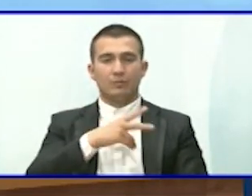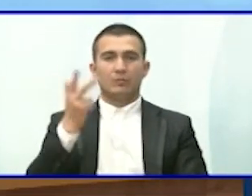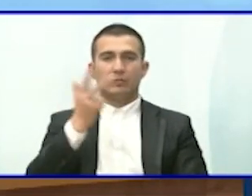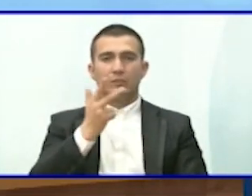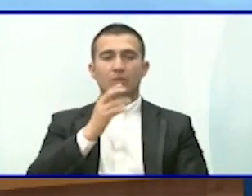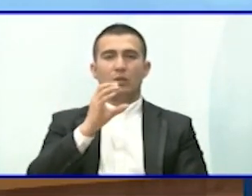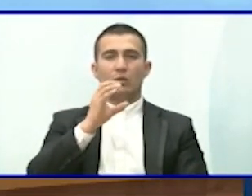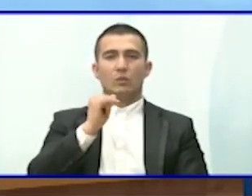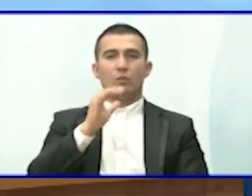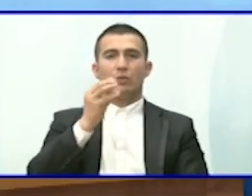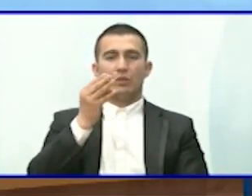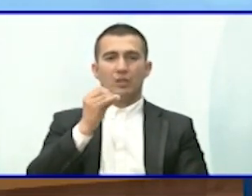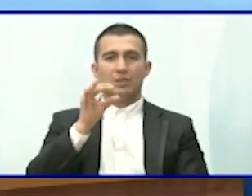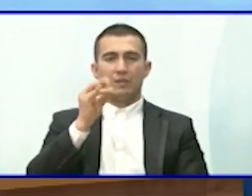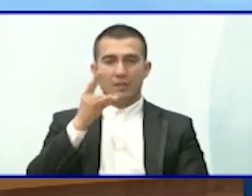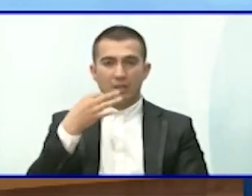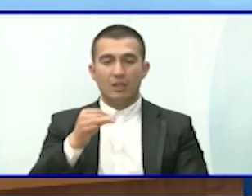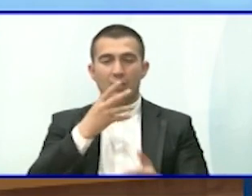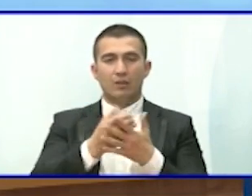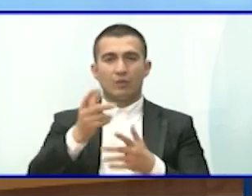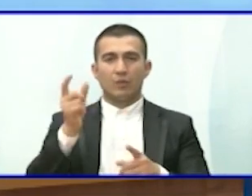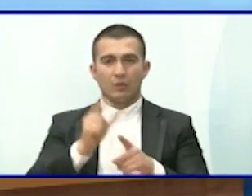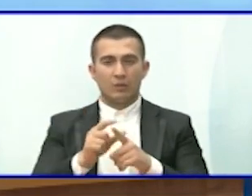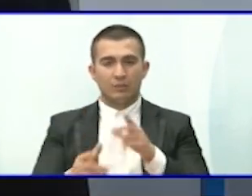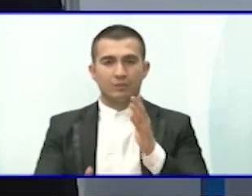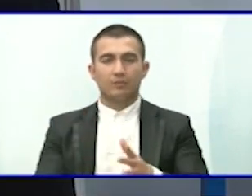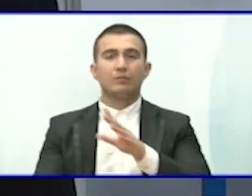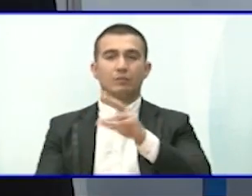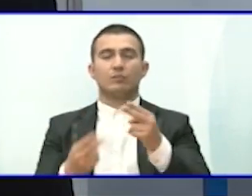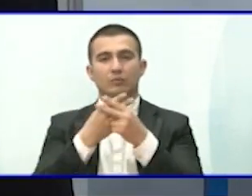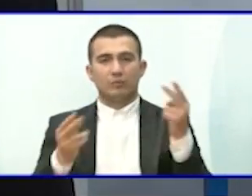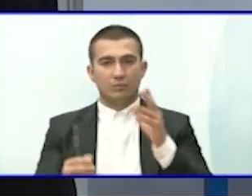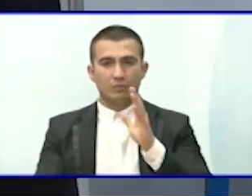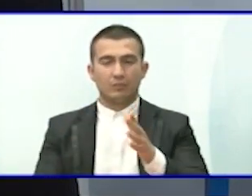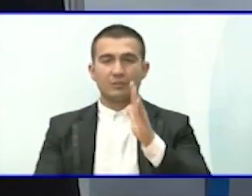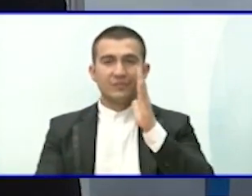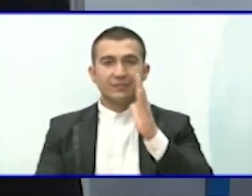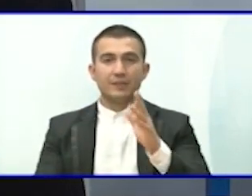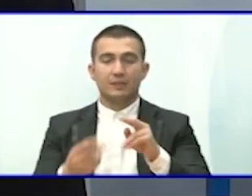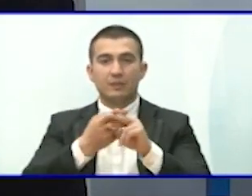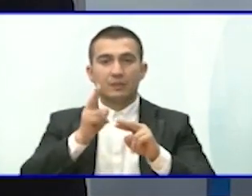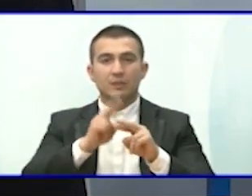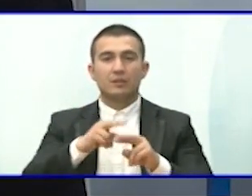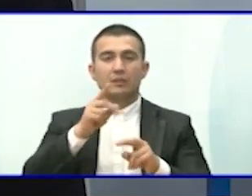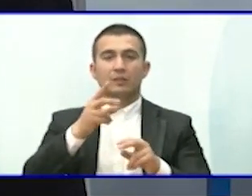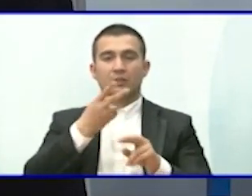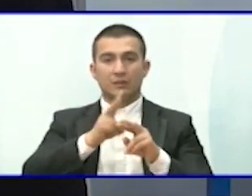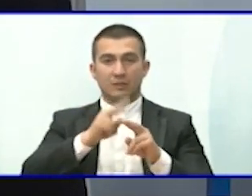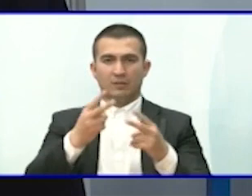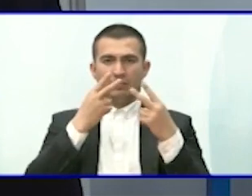существительные во множественном числе получается в единственном числе